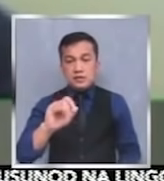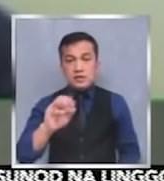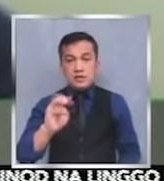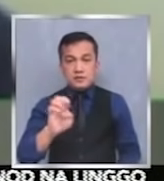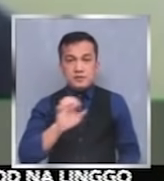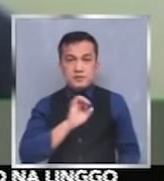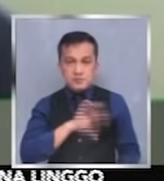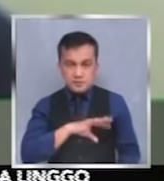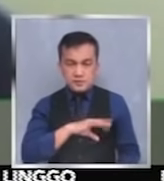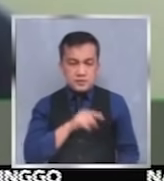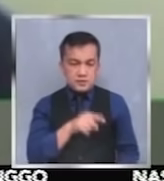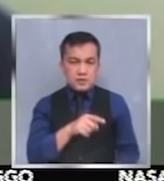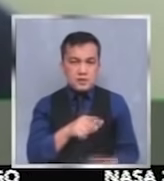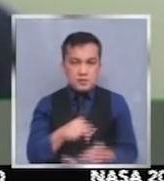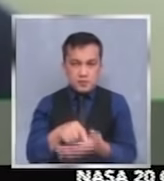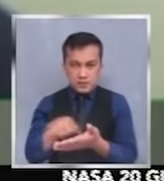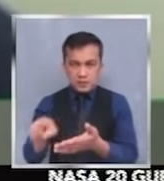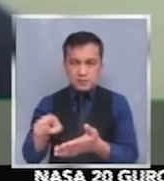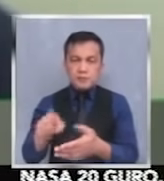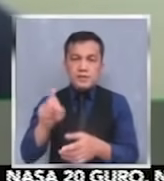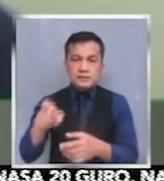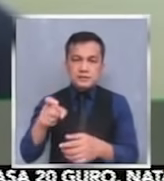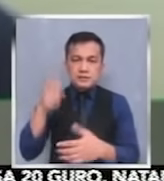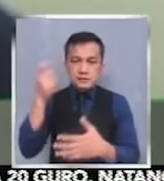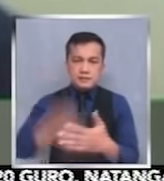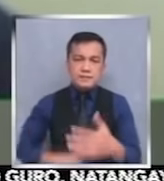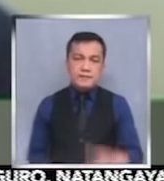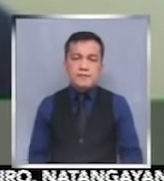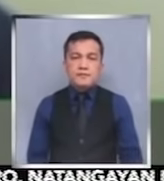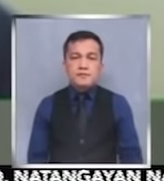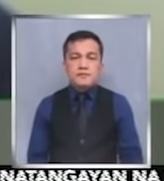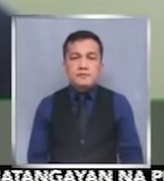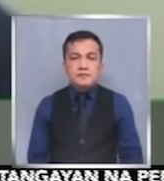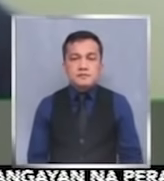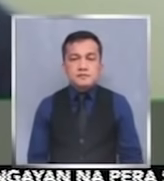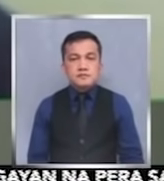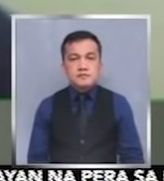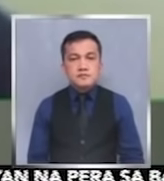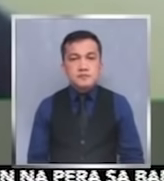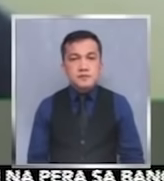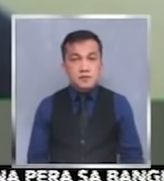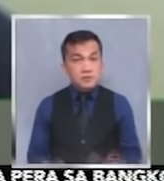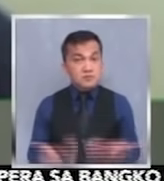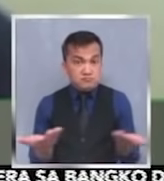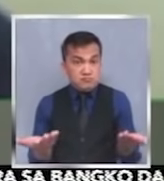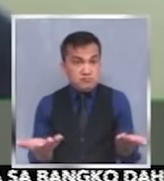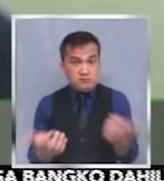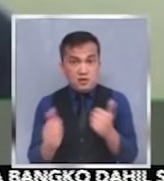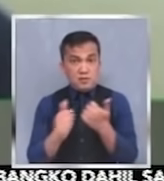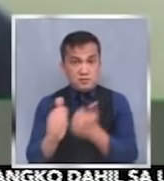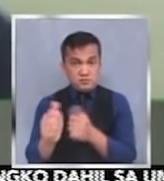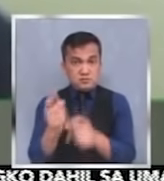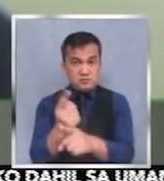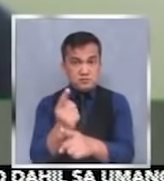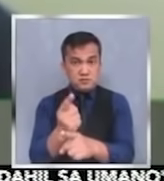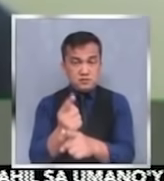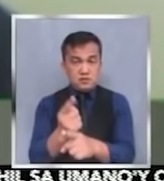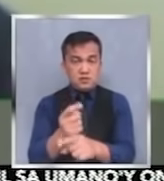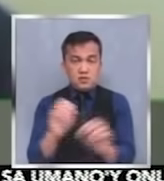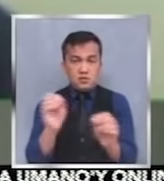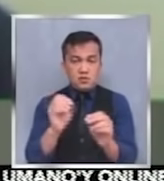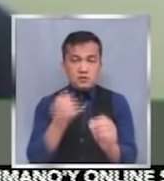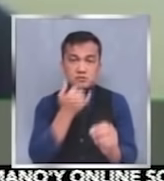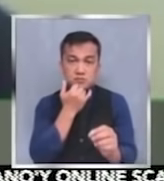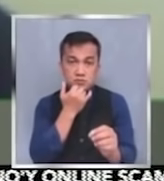the appropriate income tax. So it follows that there really is nothing wrong